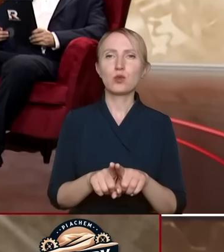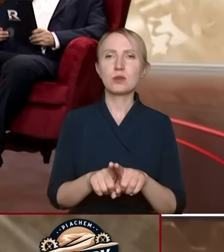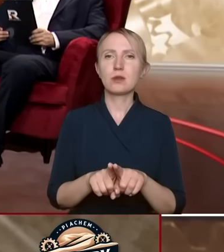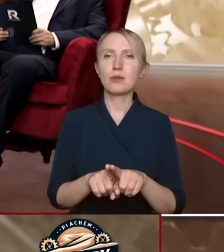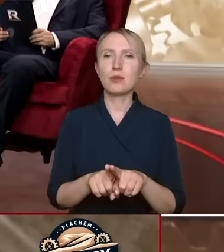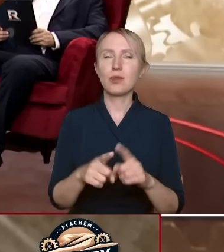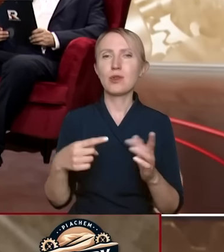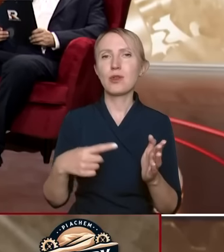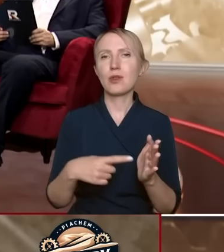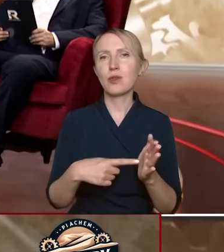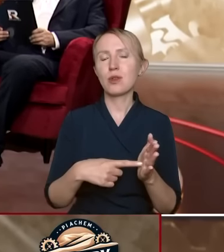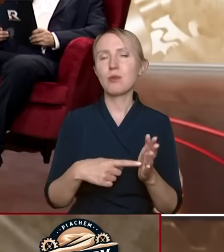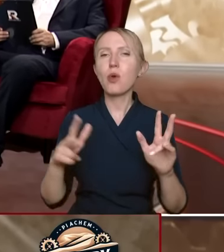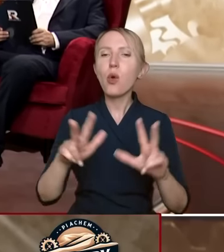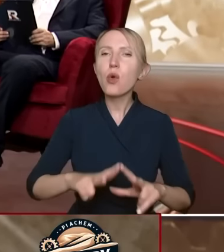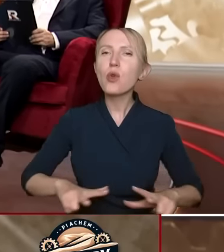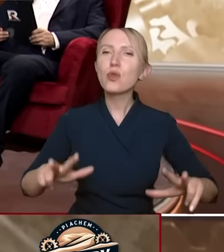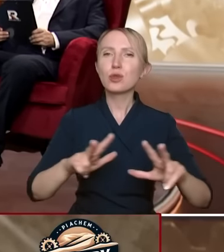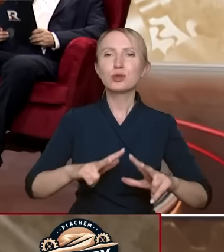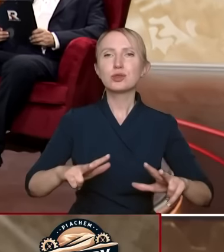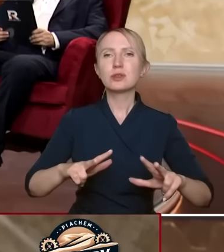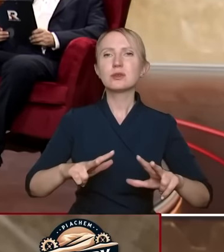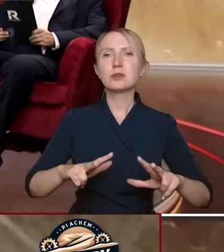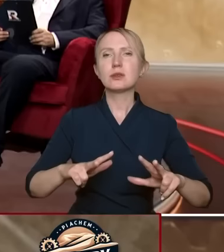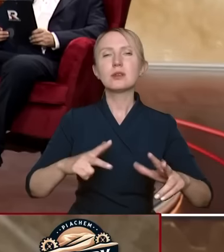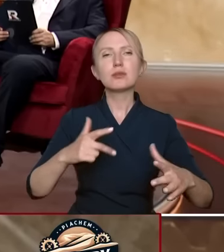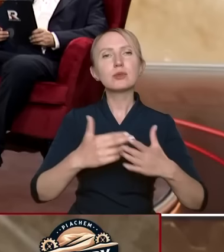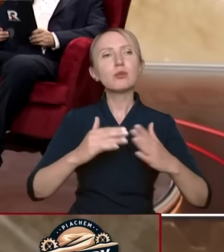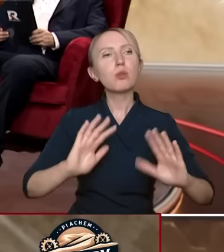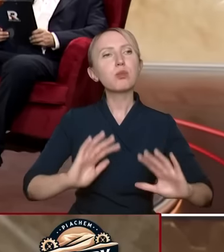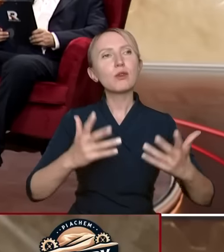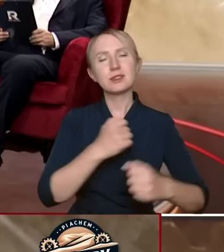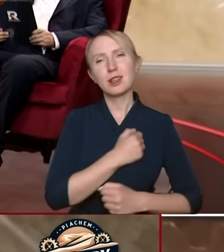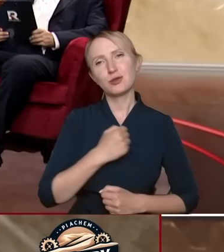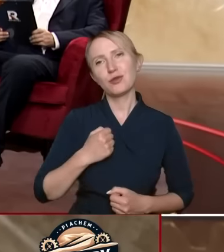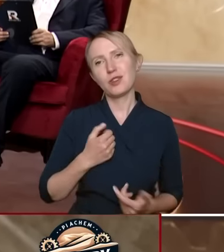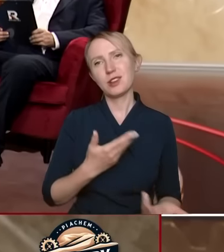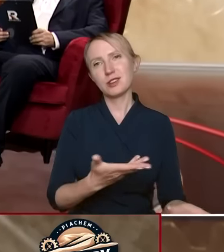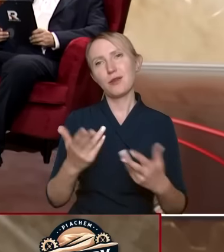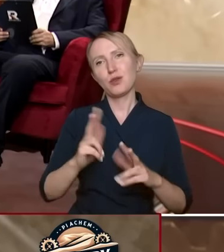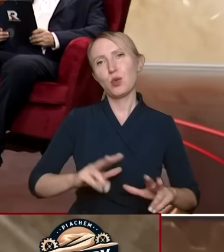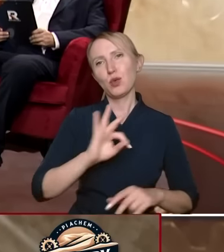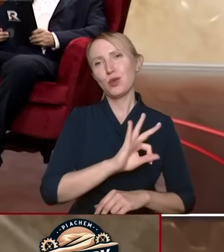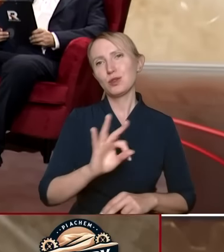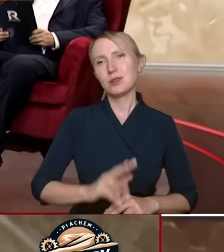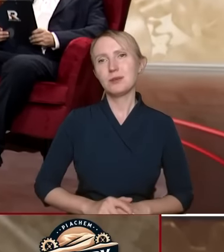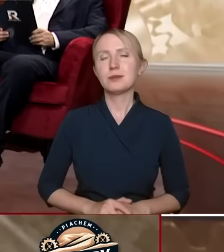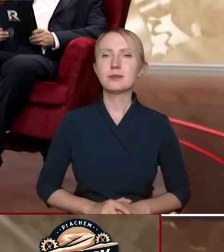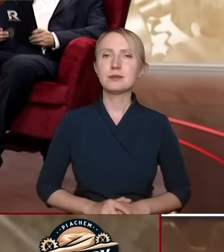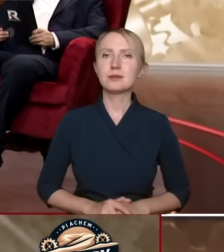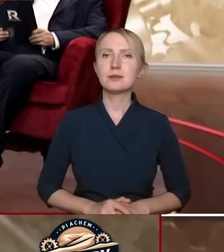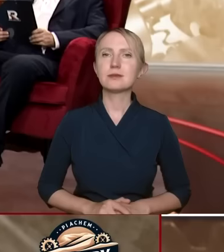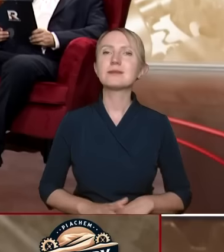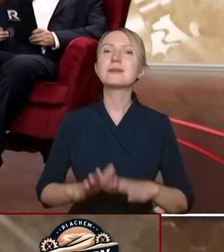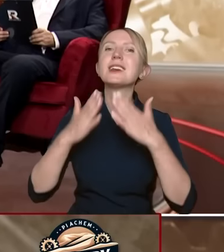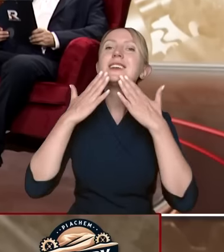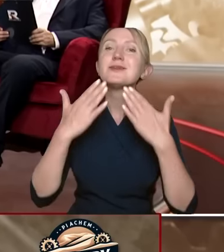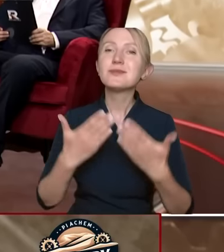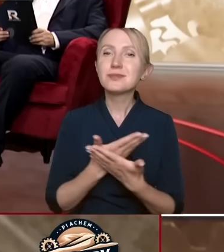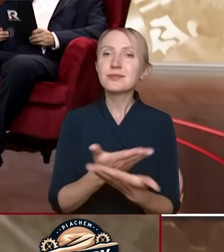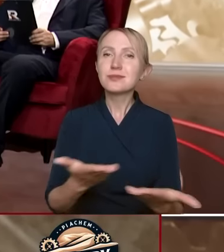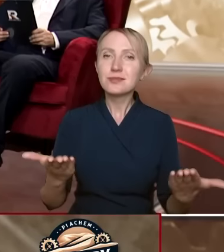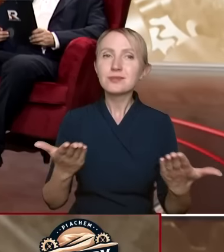głównie rodziny i bliscy powstańców warszawskich. Dziękujemy Państwu